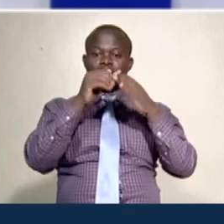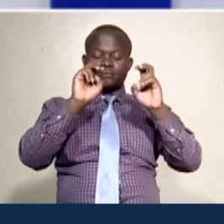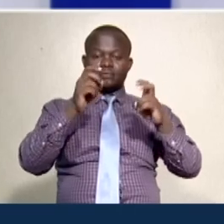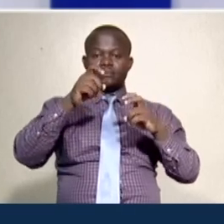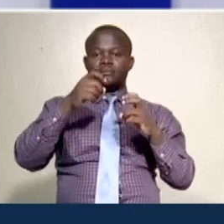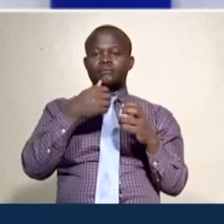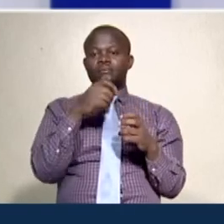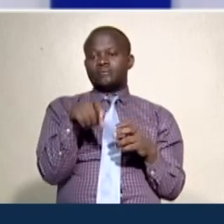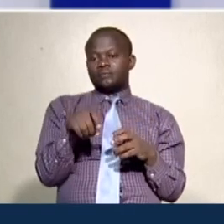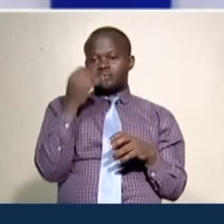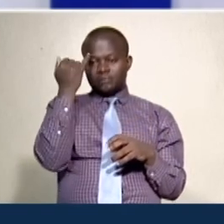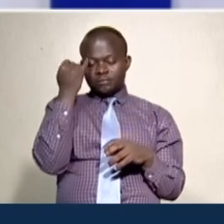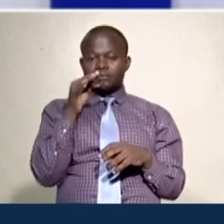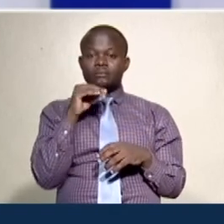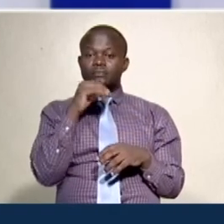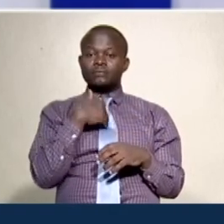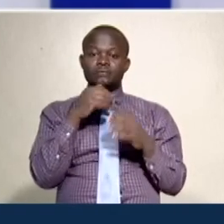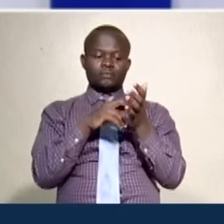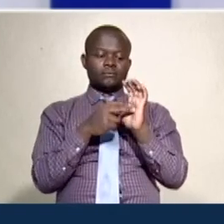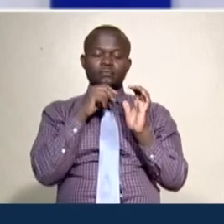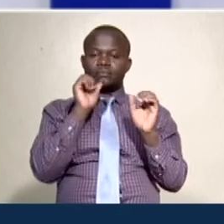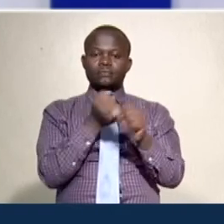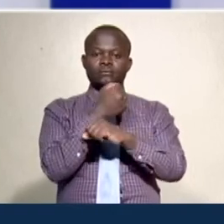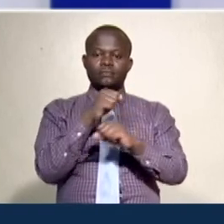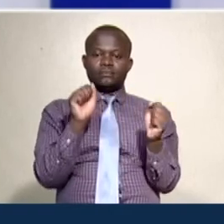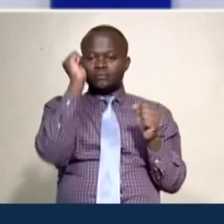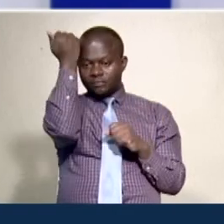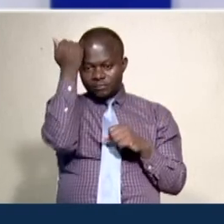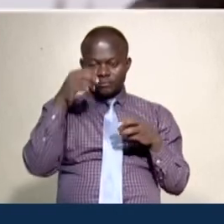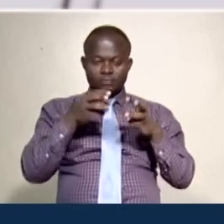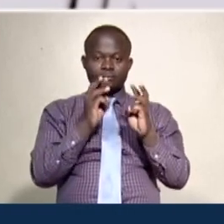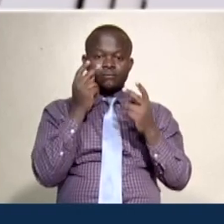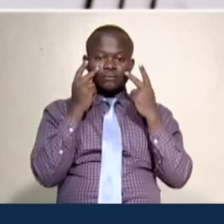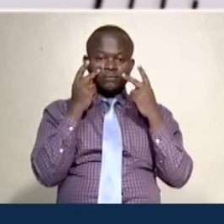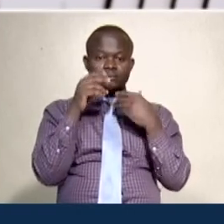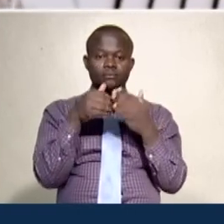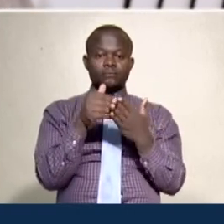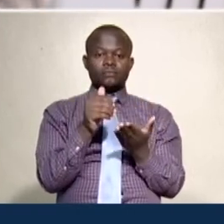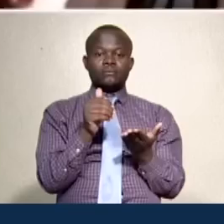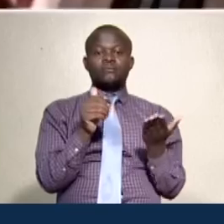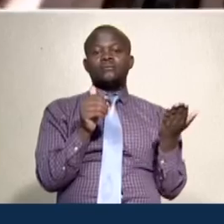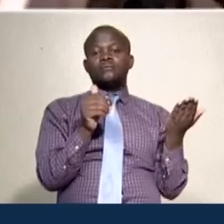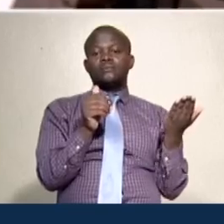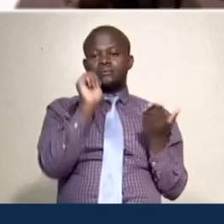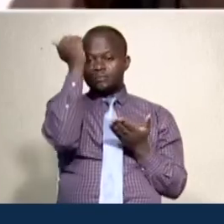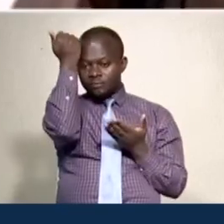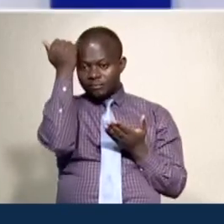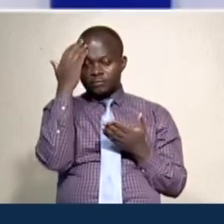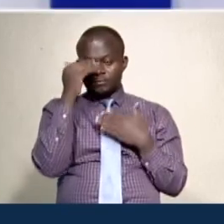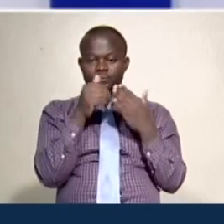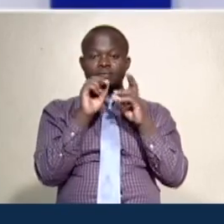yadafite proje ntago ashobora kumenya icyo kineye kandi harimo kwishingira abantu kuryo kubona za silence kubona ubwishingizi kubera